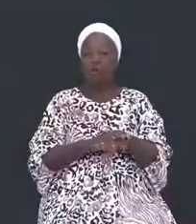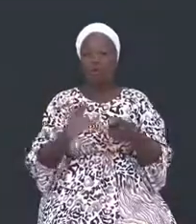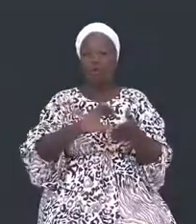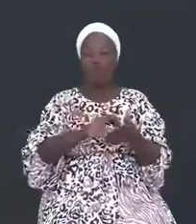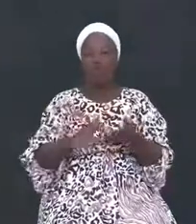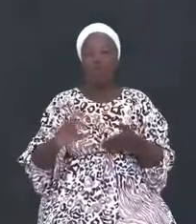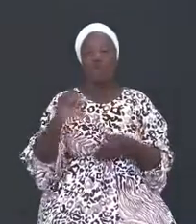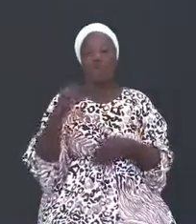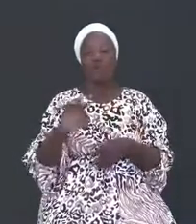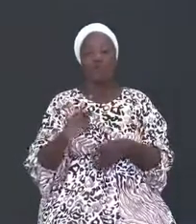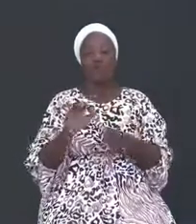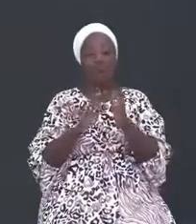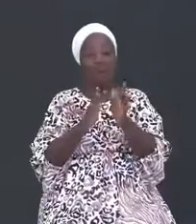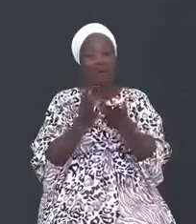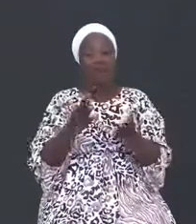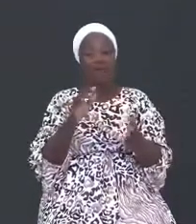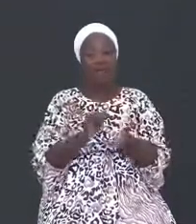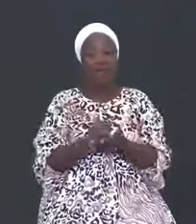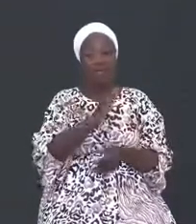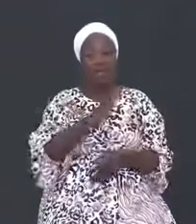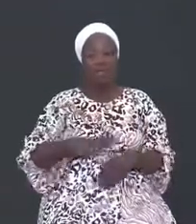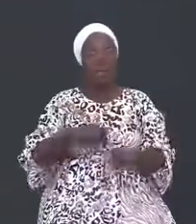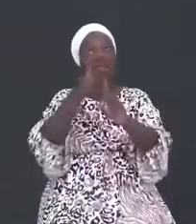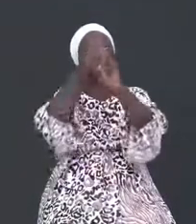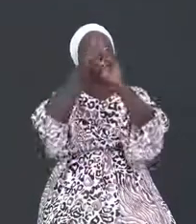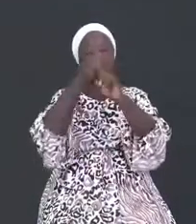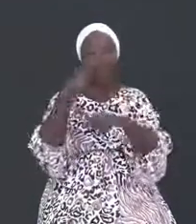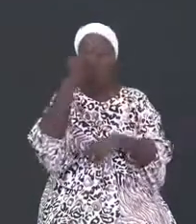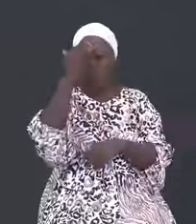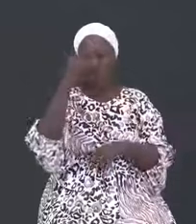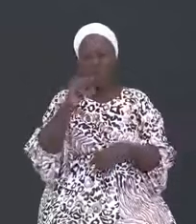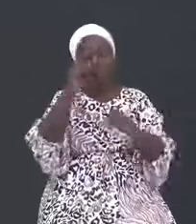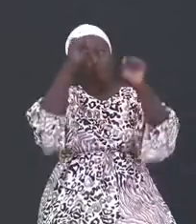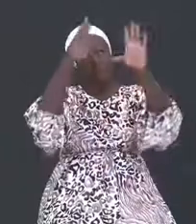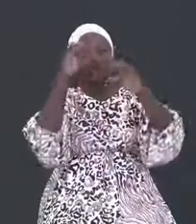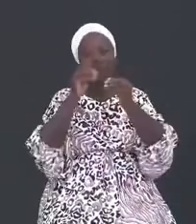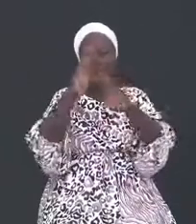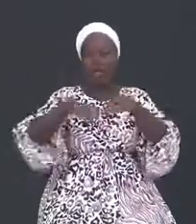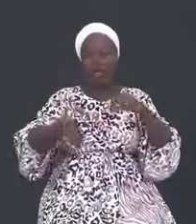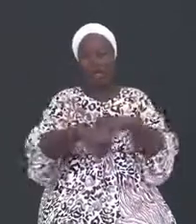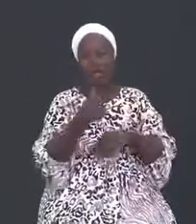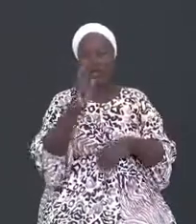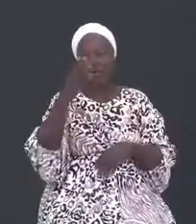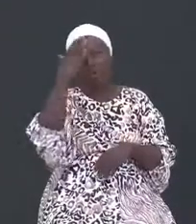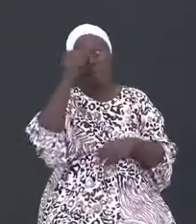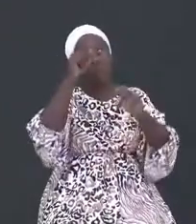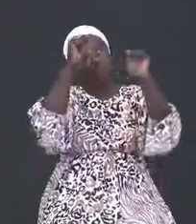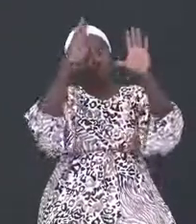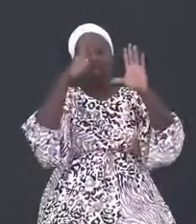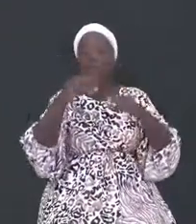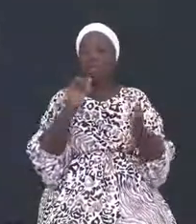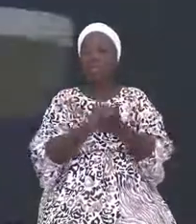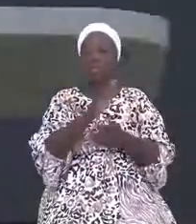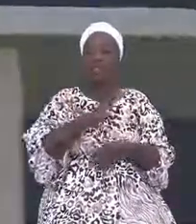les passages des Écritures en particulier, dans lesquels Christ lui-même, qui connaît le Père plus que quiconque, que